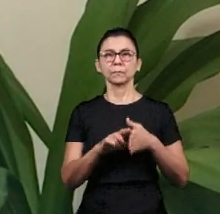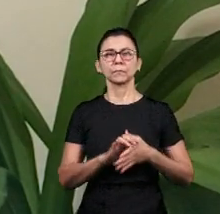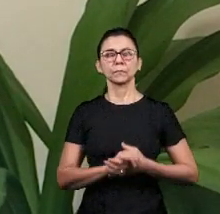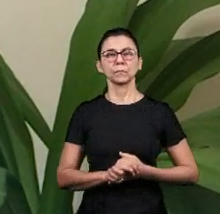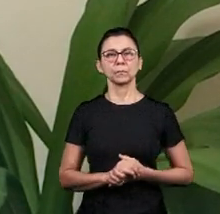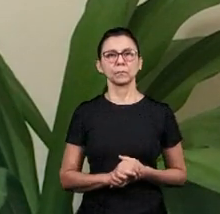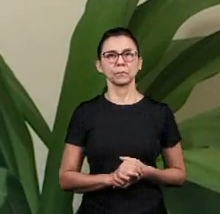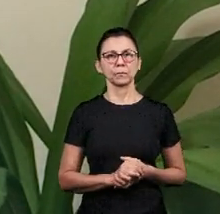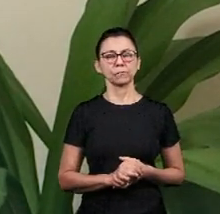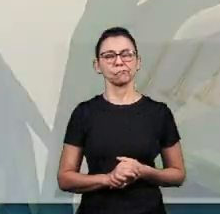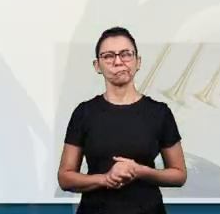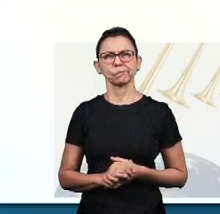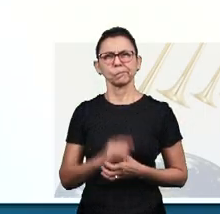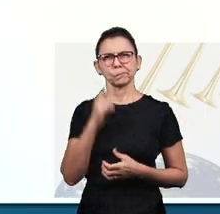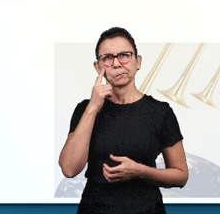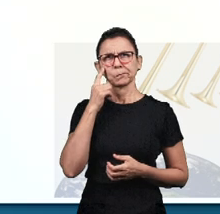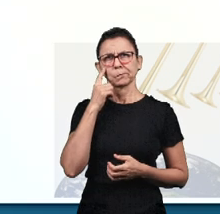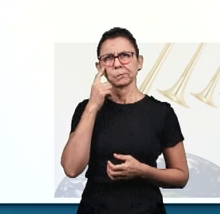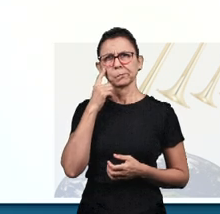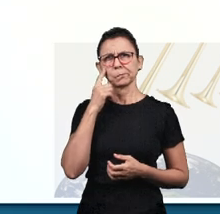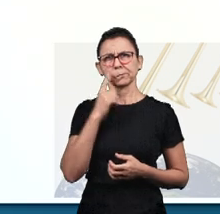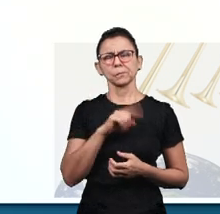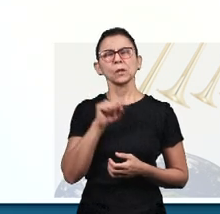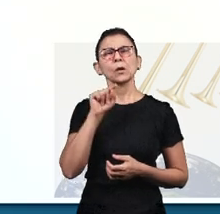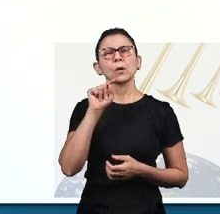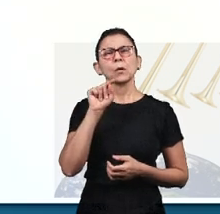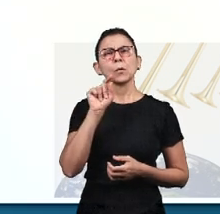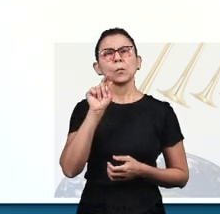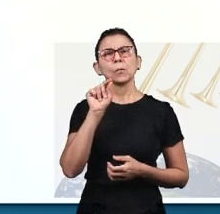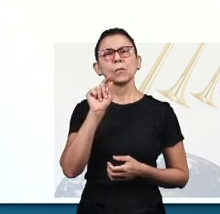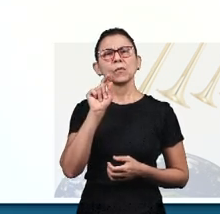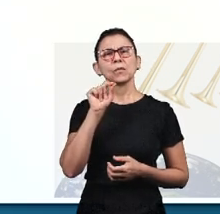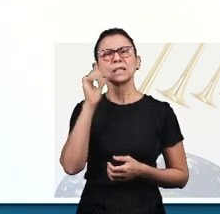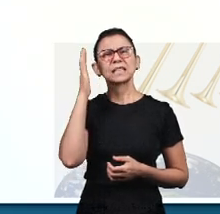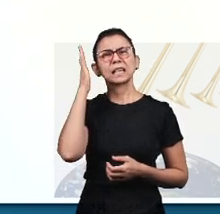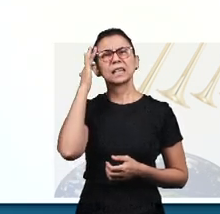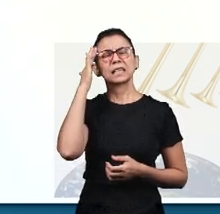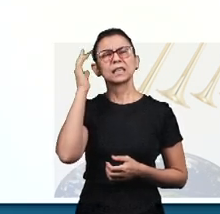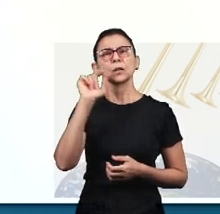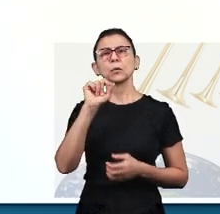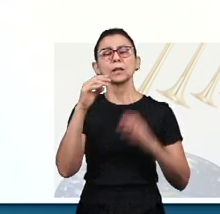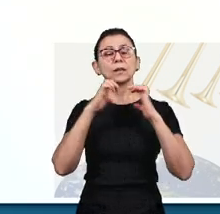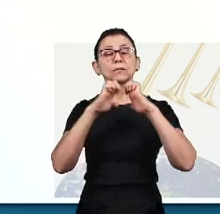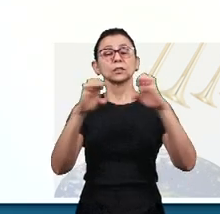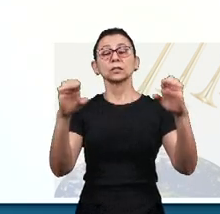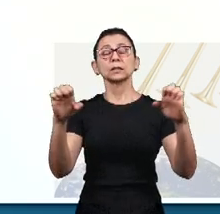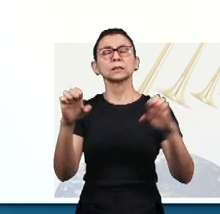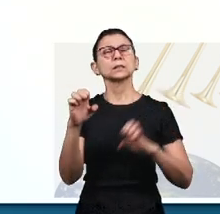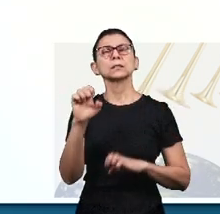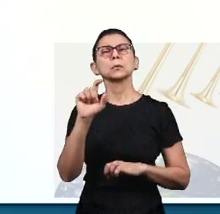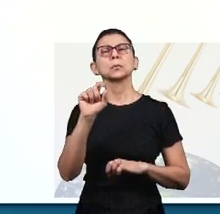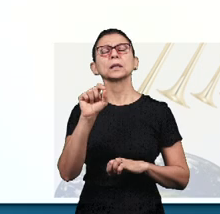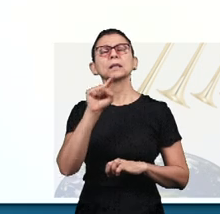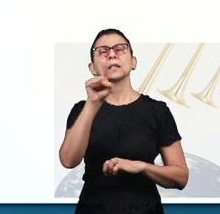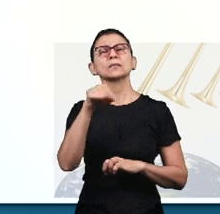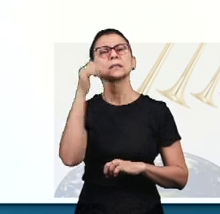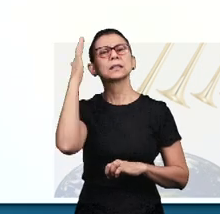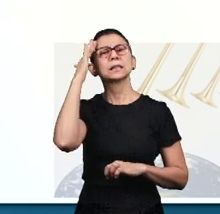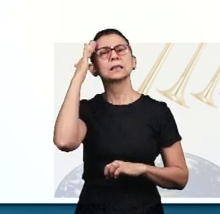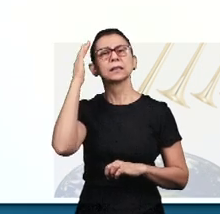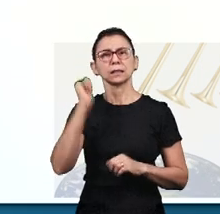troisième question est la suivante. Qu'est-ce que vous comprenez par évangélisation? Citez des textes bibliques